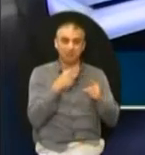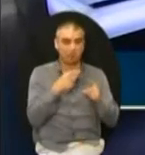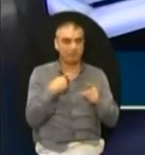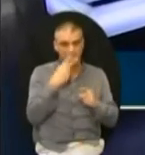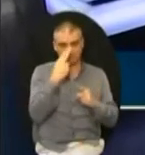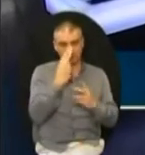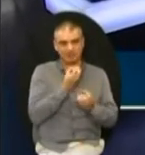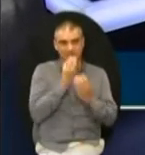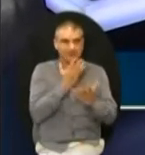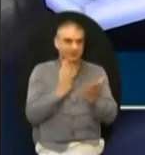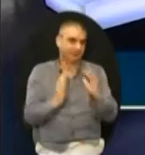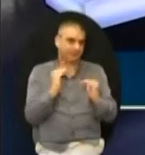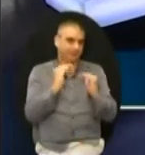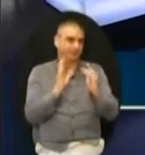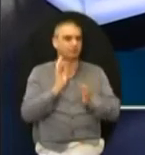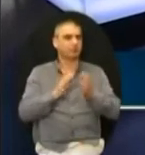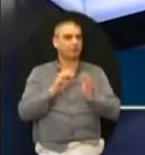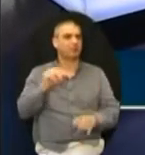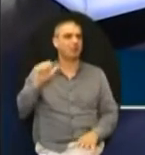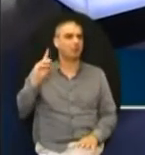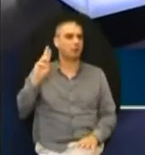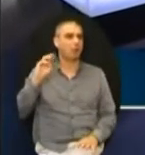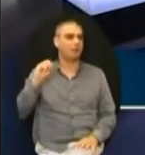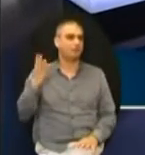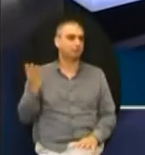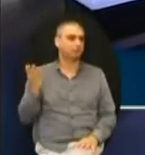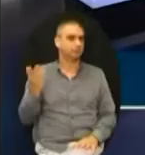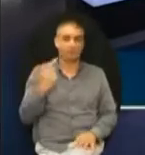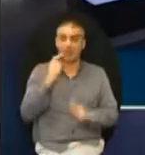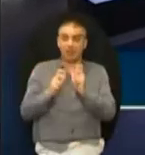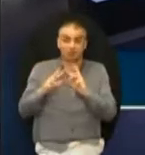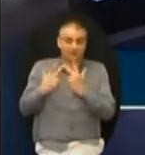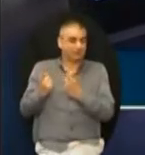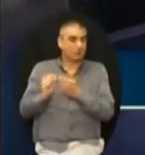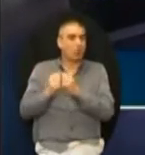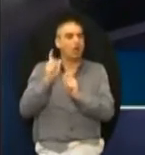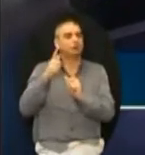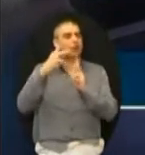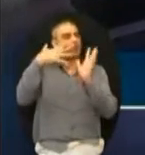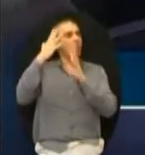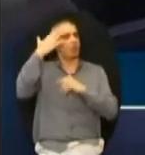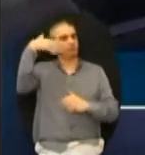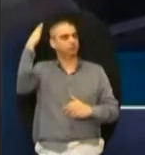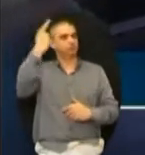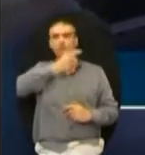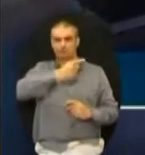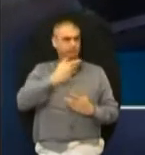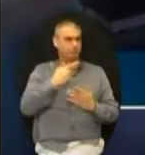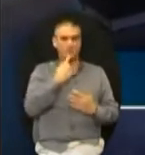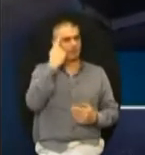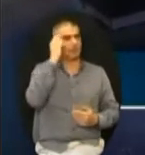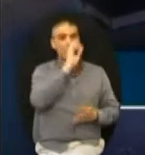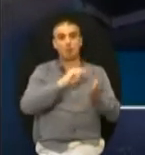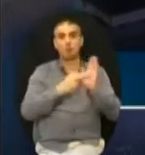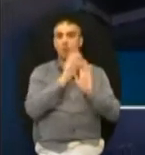להעביר את המסר פחות או יותר של עורך דין אדורם, שאנשי ציבור או אנשי רוח שהם מוכרים בציבור, שמביעים את הדעה